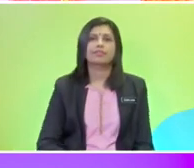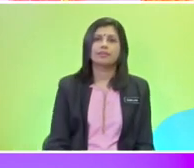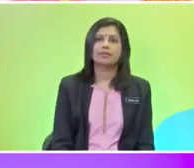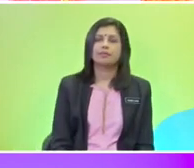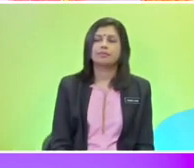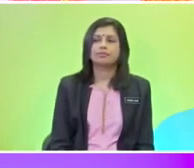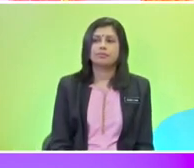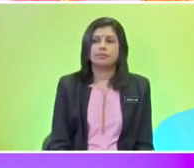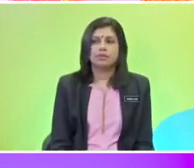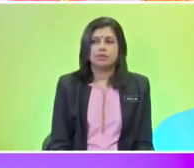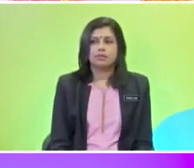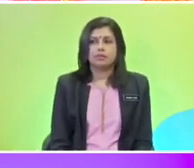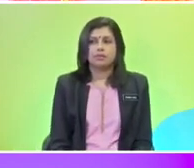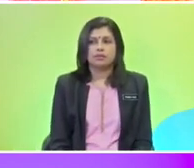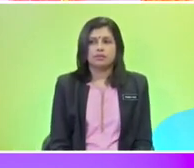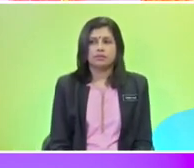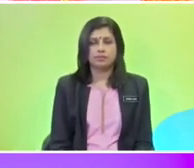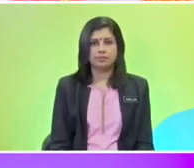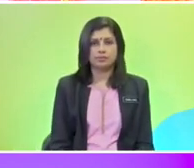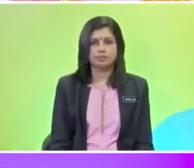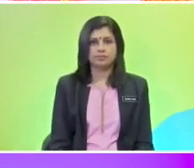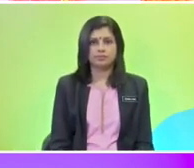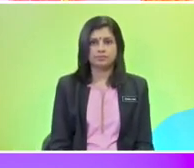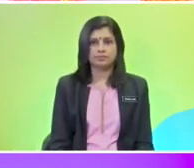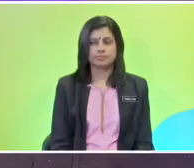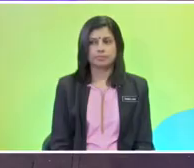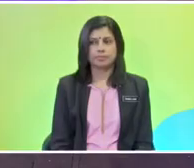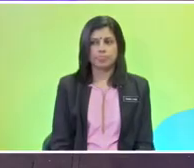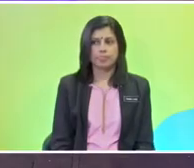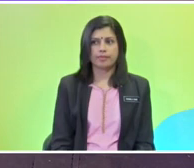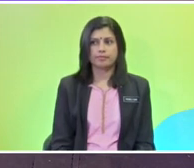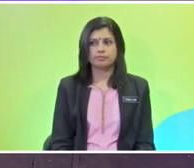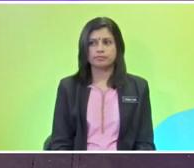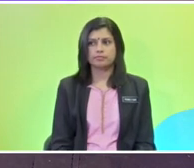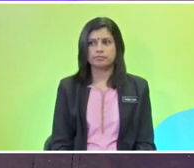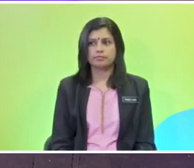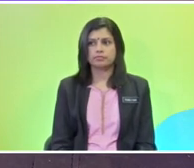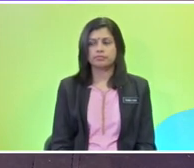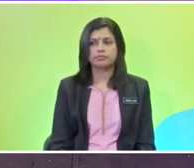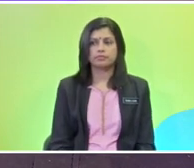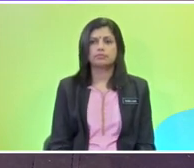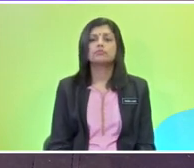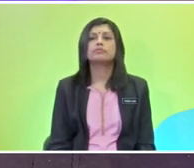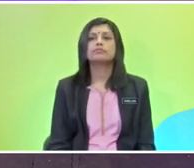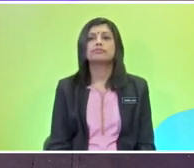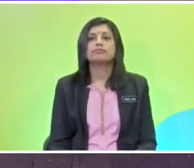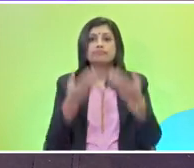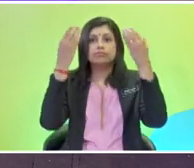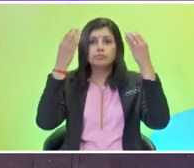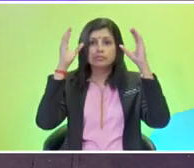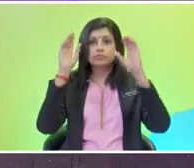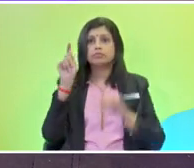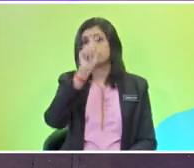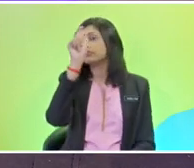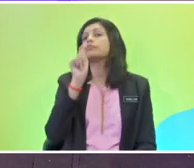Ini cikgu lepas potong. Okey dah. Okey dah. Okey Din, cikgu nak tanya Din ni. Okey, selain